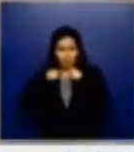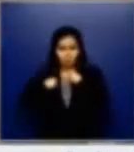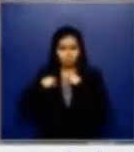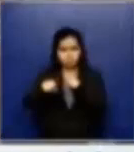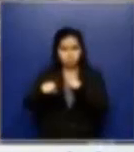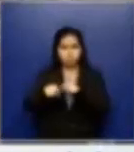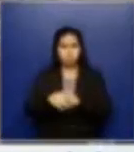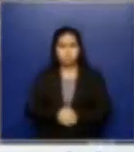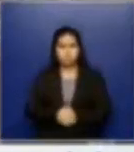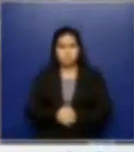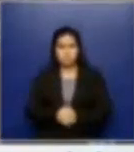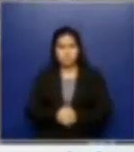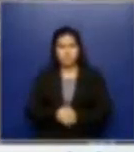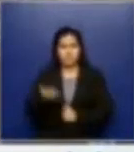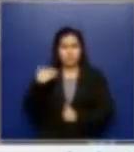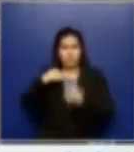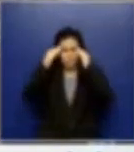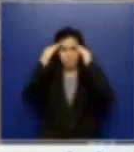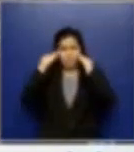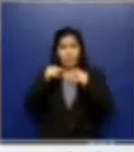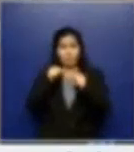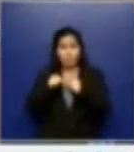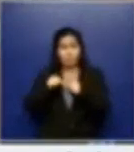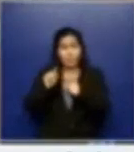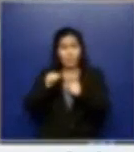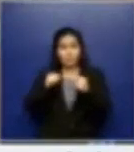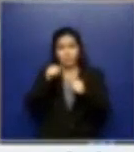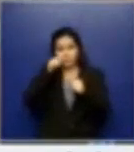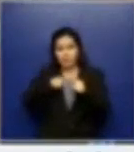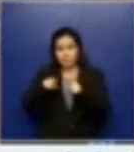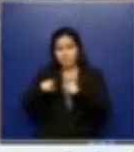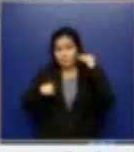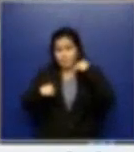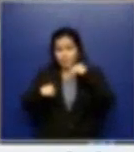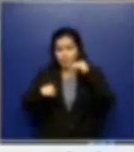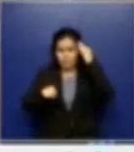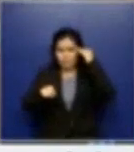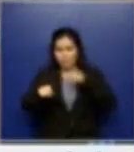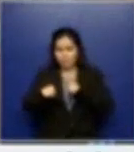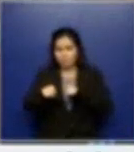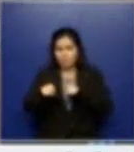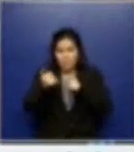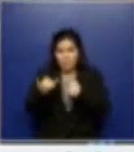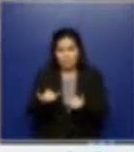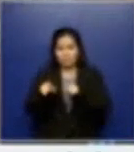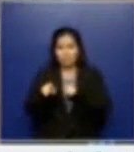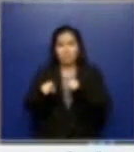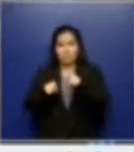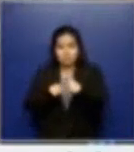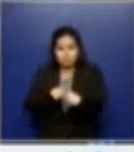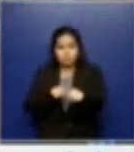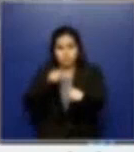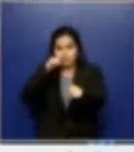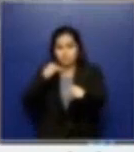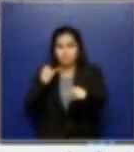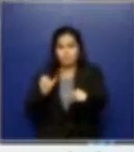13% เวียดนามซึ่งอยู่หลังเรามาหลายปีเดี๋ยวนี้แซงแล้วแล้วนี่ไม่ต้องไปแข่งกับประเทศอื่นเอาเวียดนามนี่แหละ